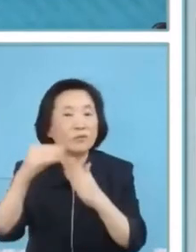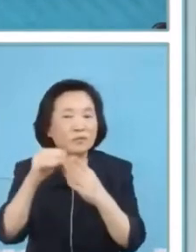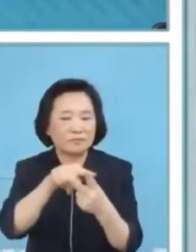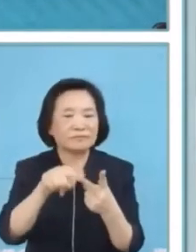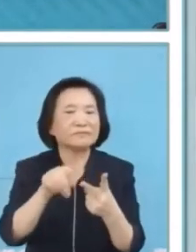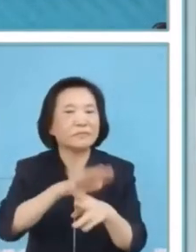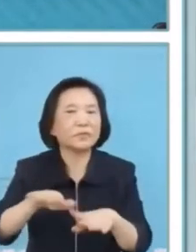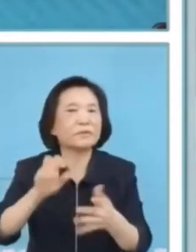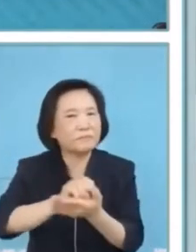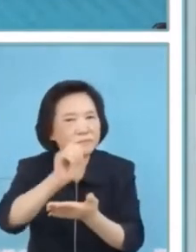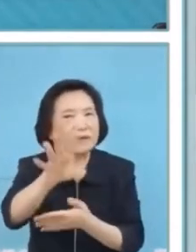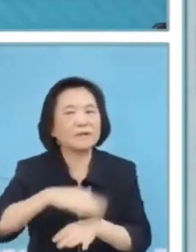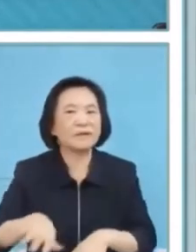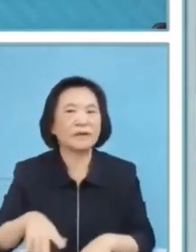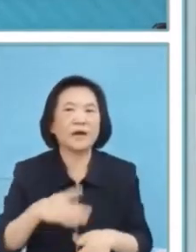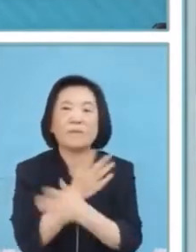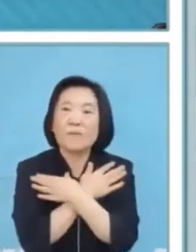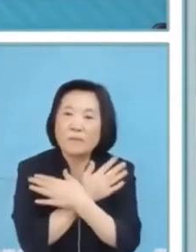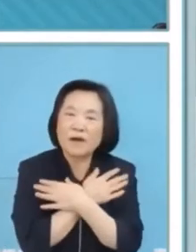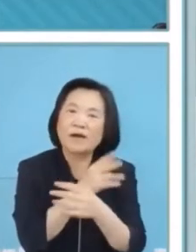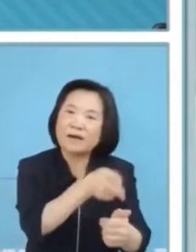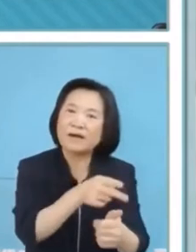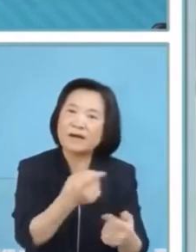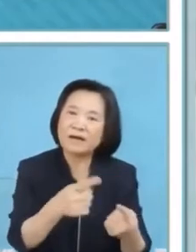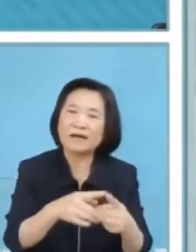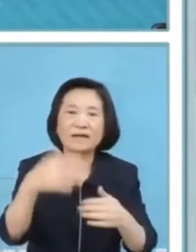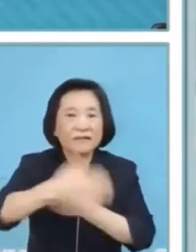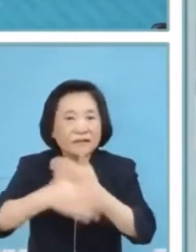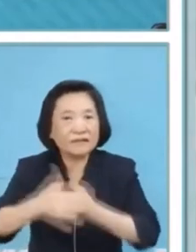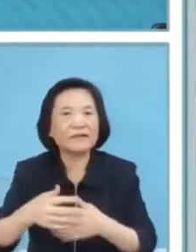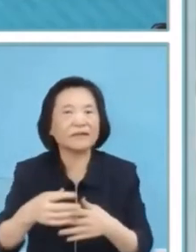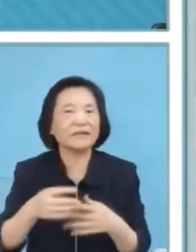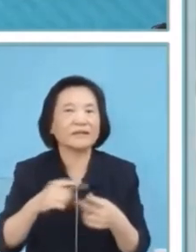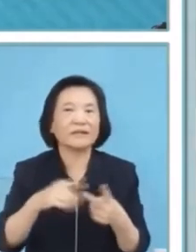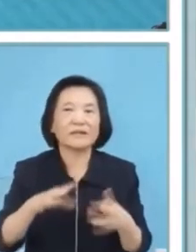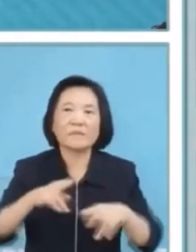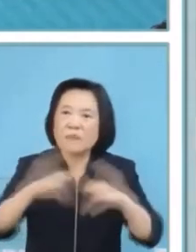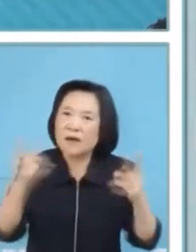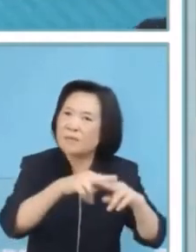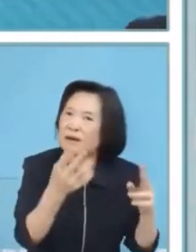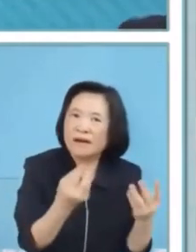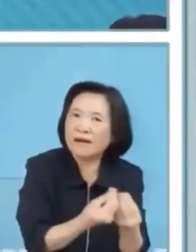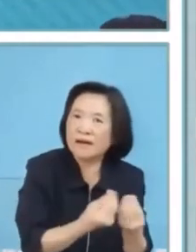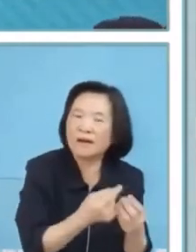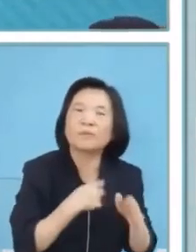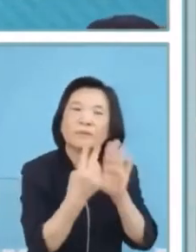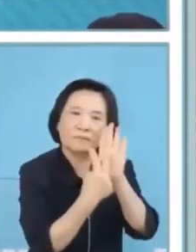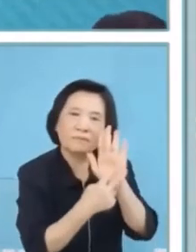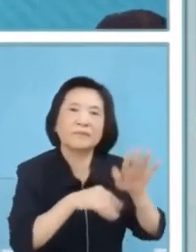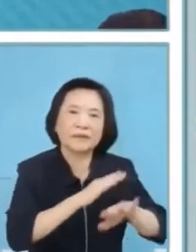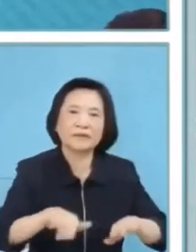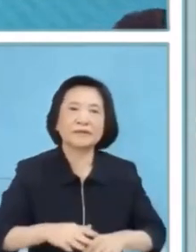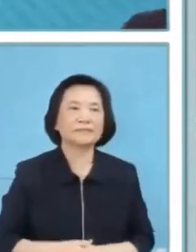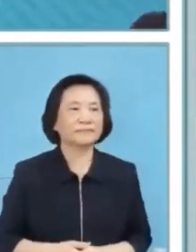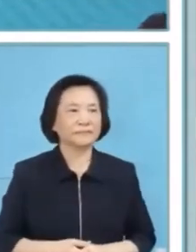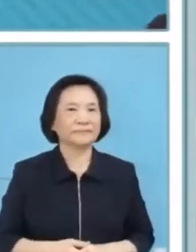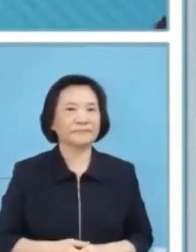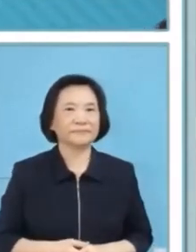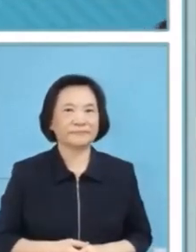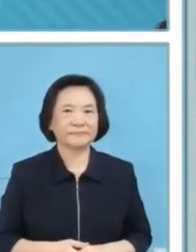对这个托婴的机构来还有这电影院什么解封你知道来做出说明。好，